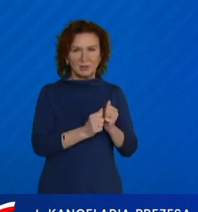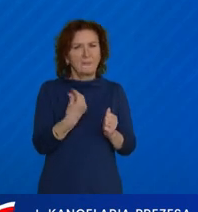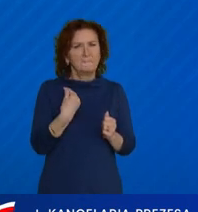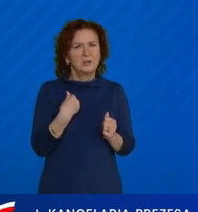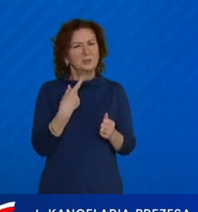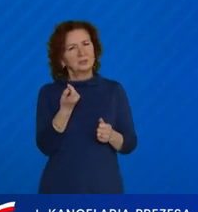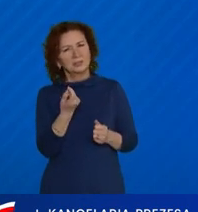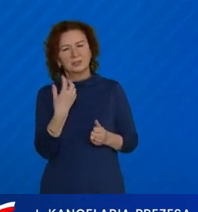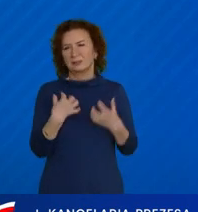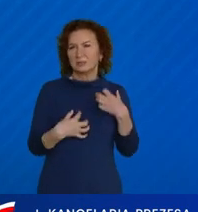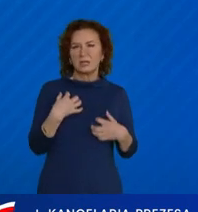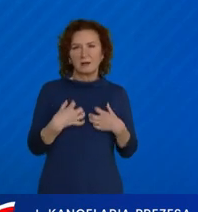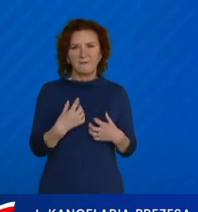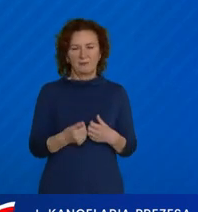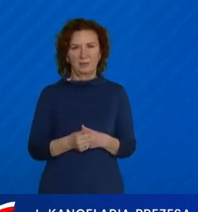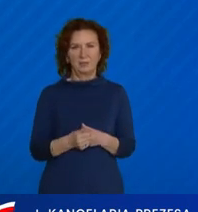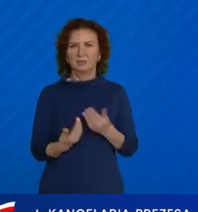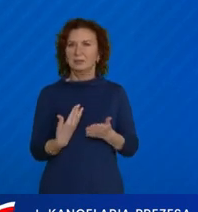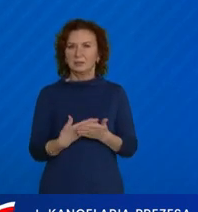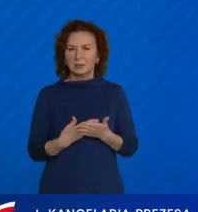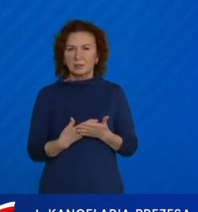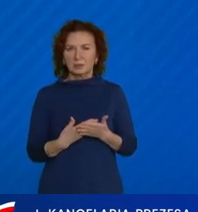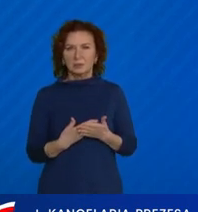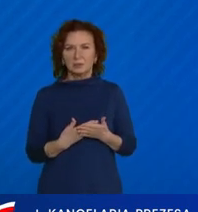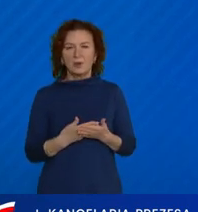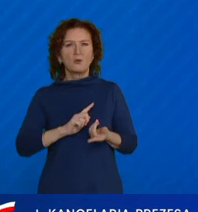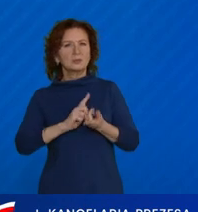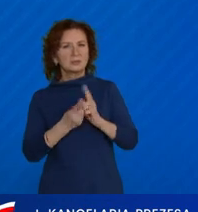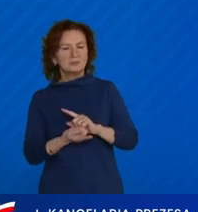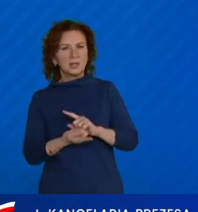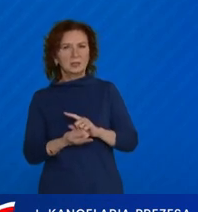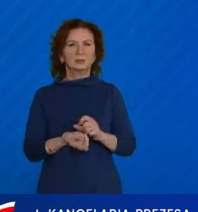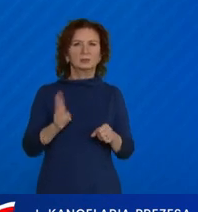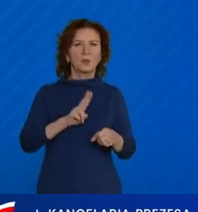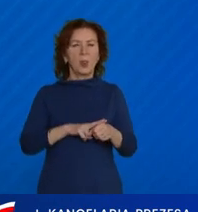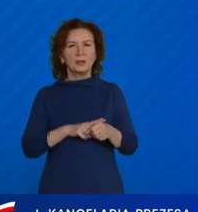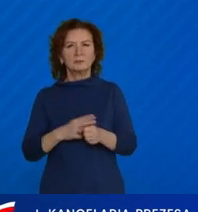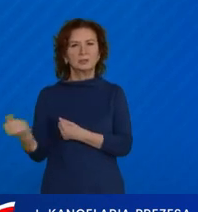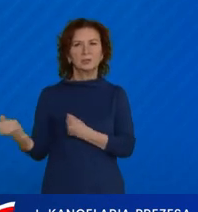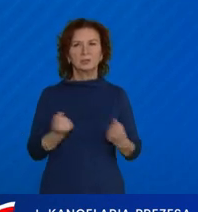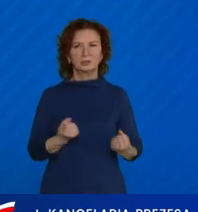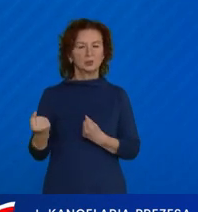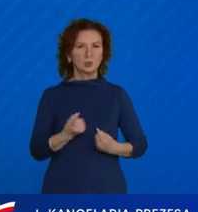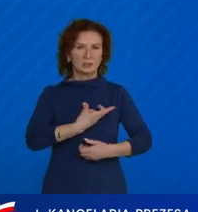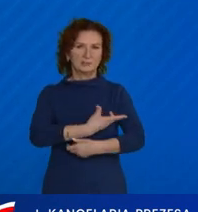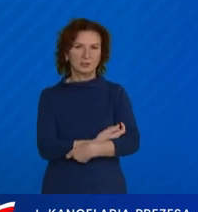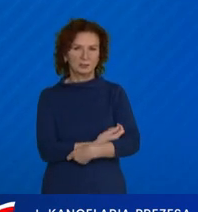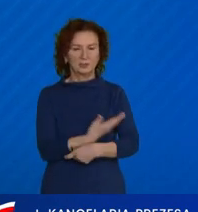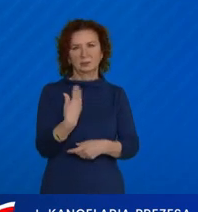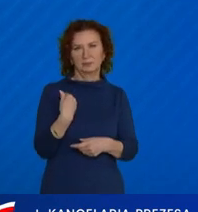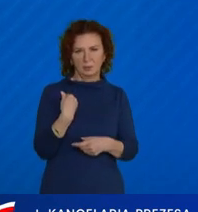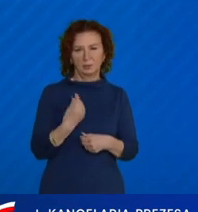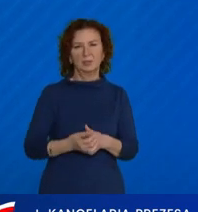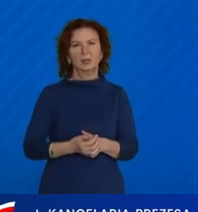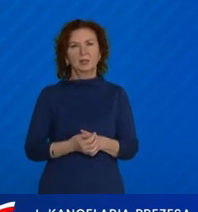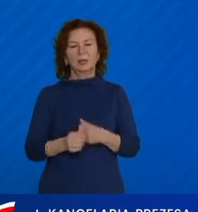nerwowe, ponieważ ze względu na zmiany w terminach dostaw, które miały miejsce ze względu